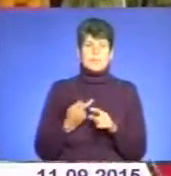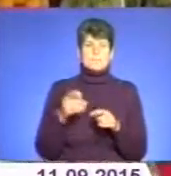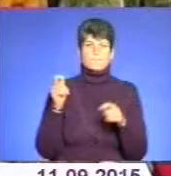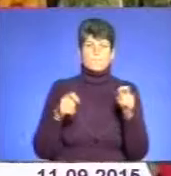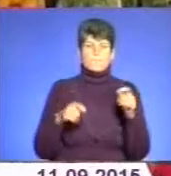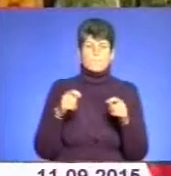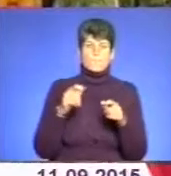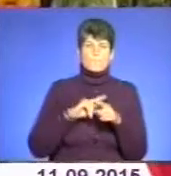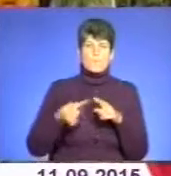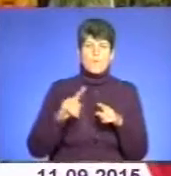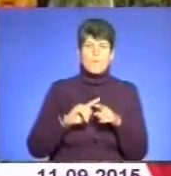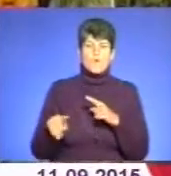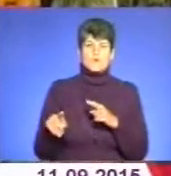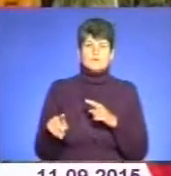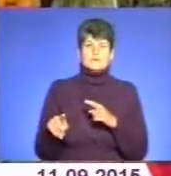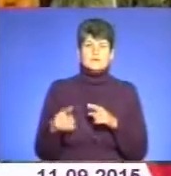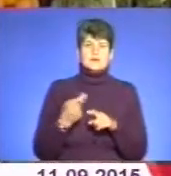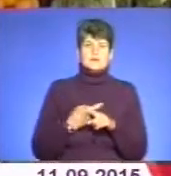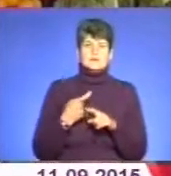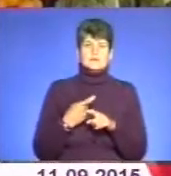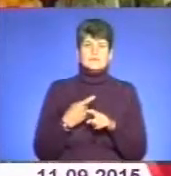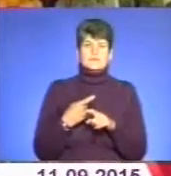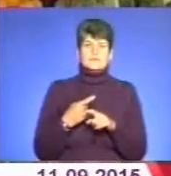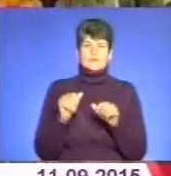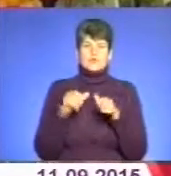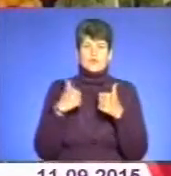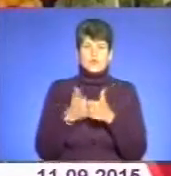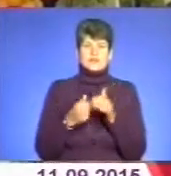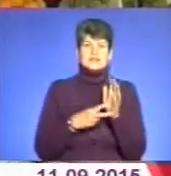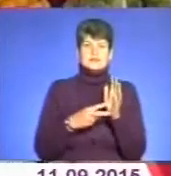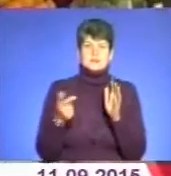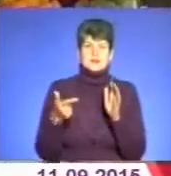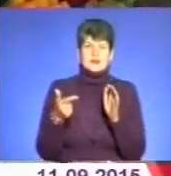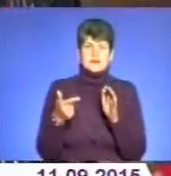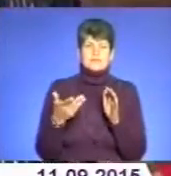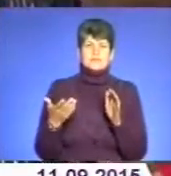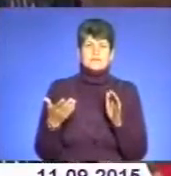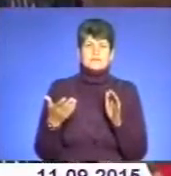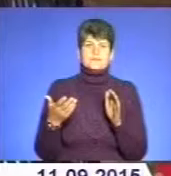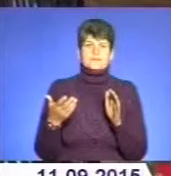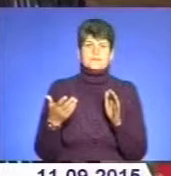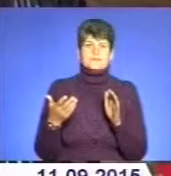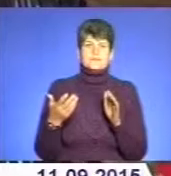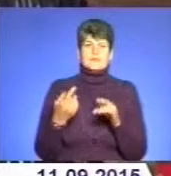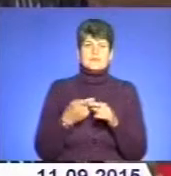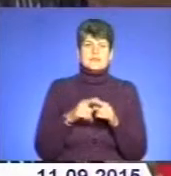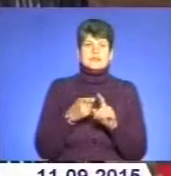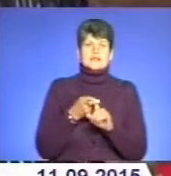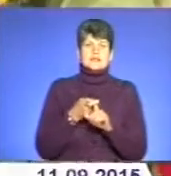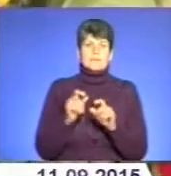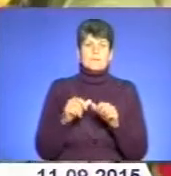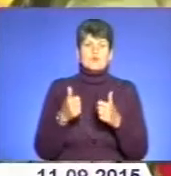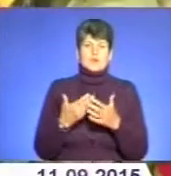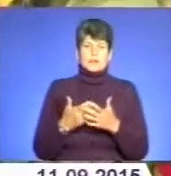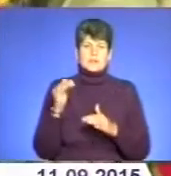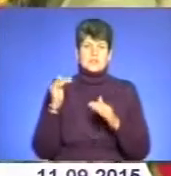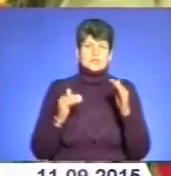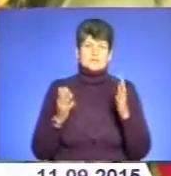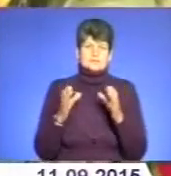це буряк – 7 гривень, 8 гривень, це теж залежно, який буряк, більше,